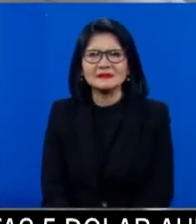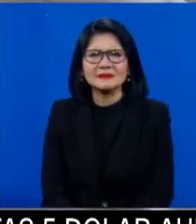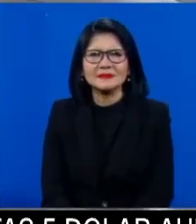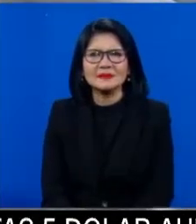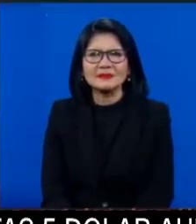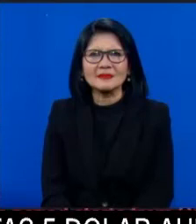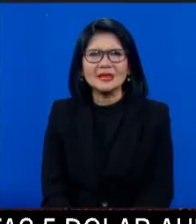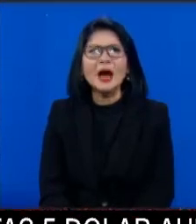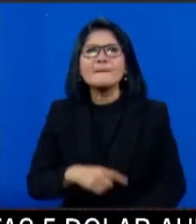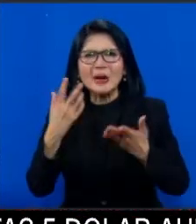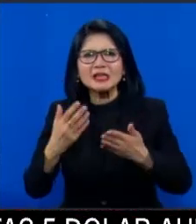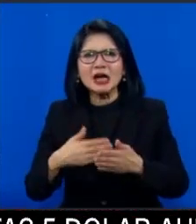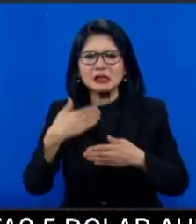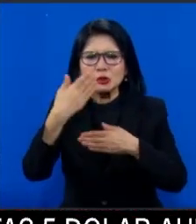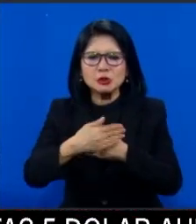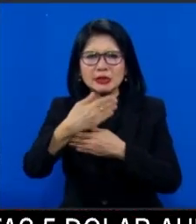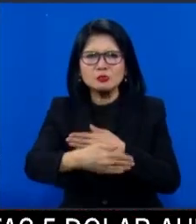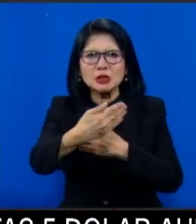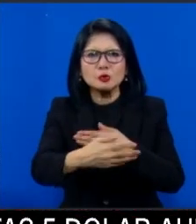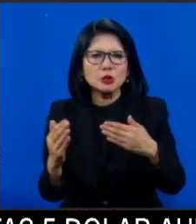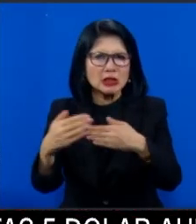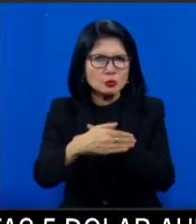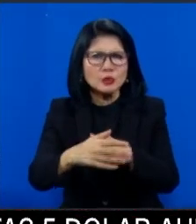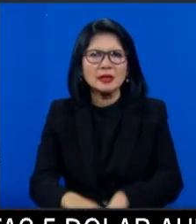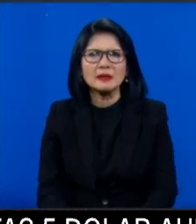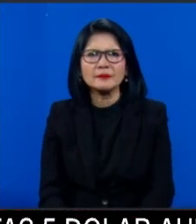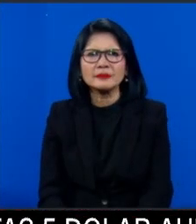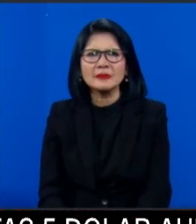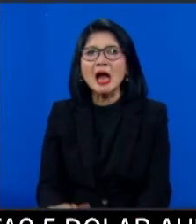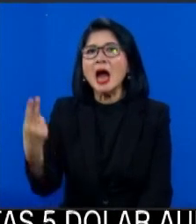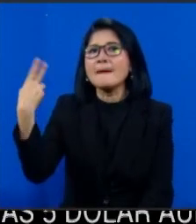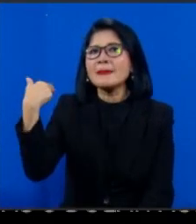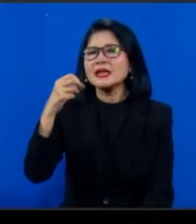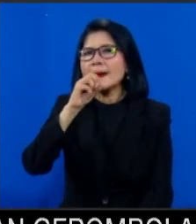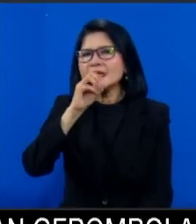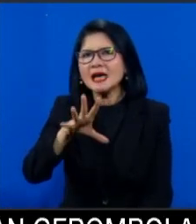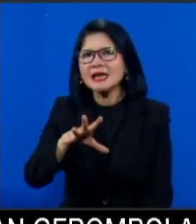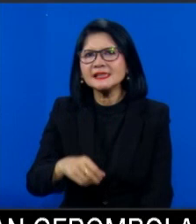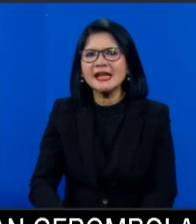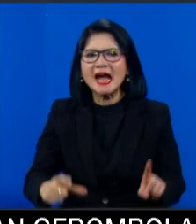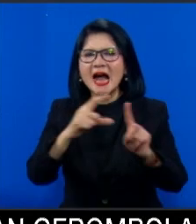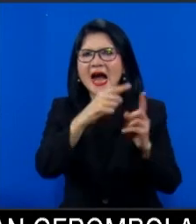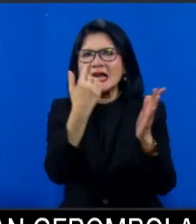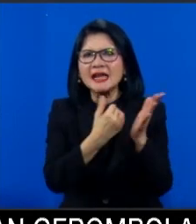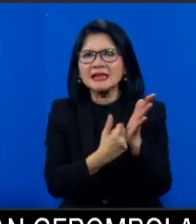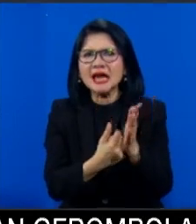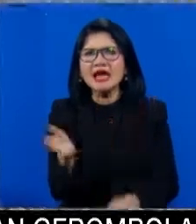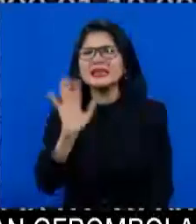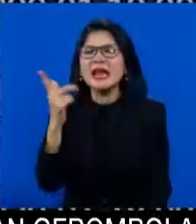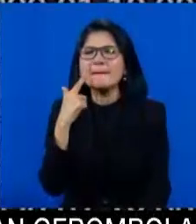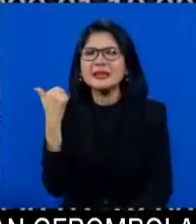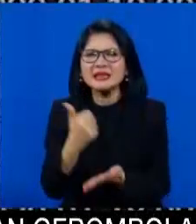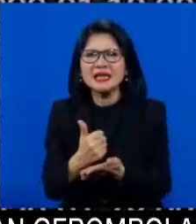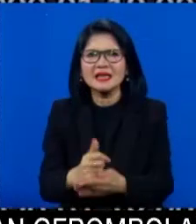banyak pagernya lah. Meski pemerintah menyangkal bahwa data yang dibocorkan Bjorka bukanlah data penting, praktisi